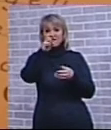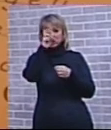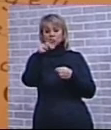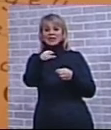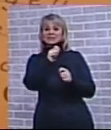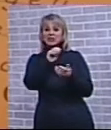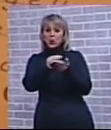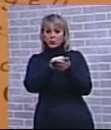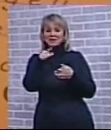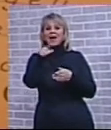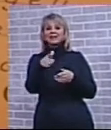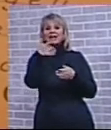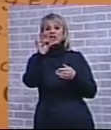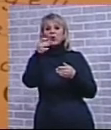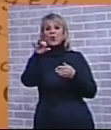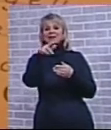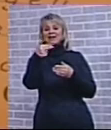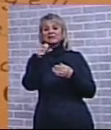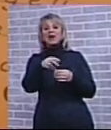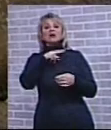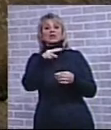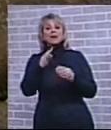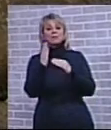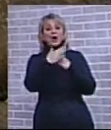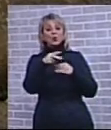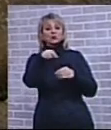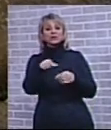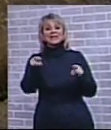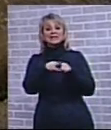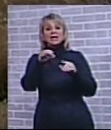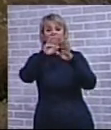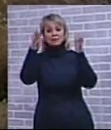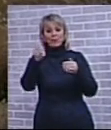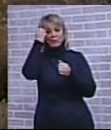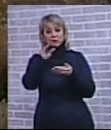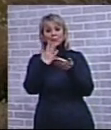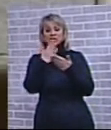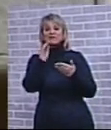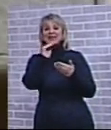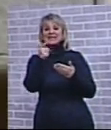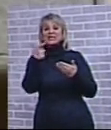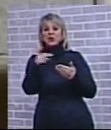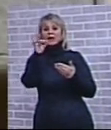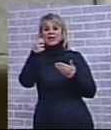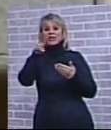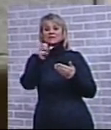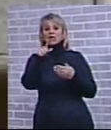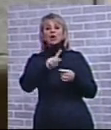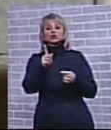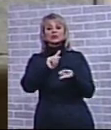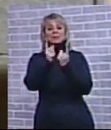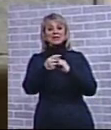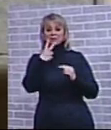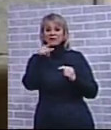государственных документах Анна Григорьевна. Внимательный прохожий и на мемориальной доске прочтет Фаина Григорьевна Раневская. Но что-то